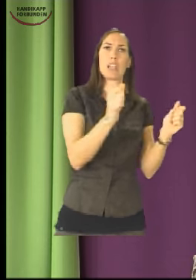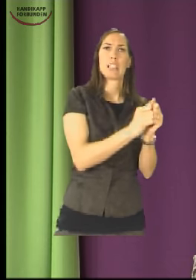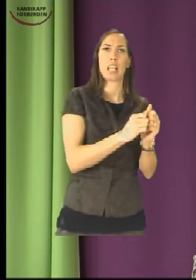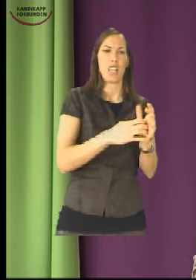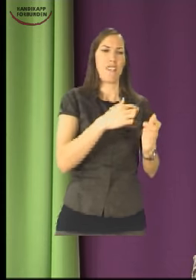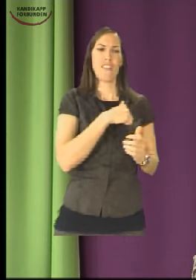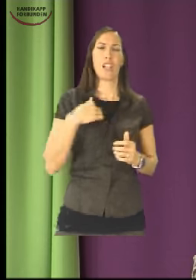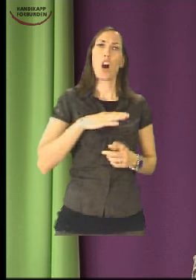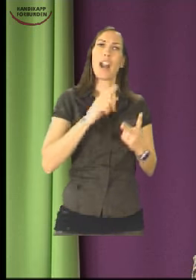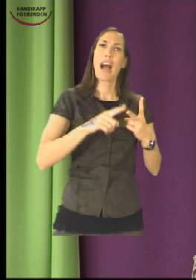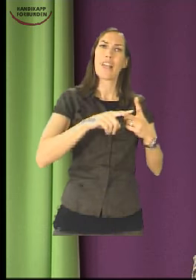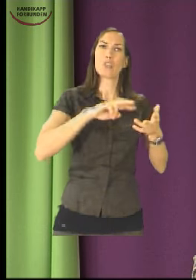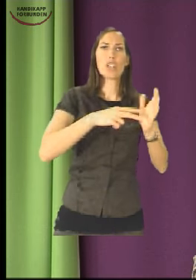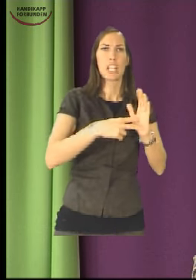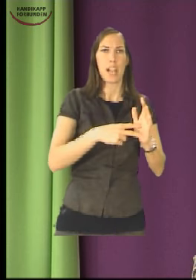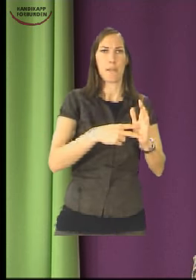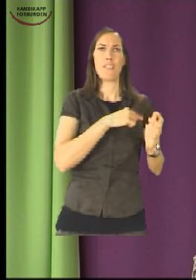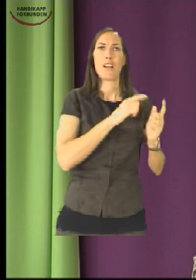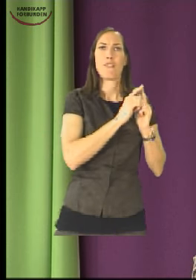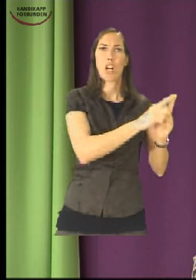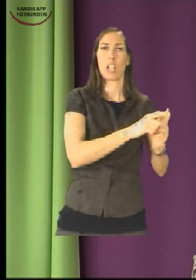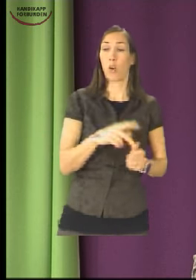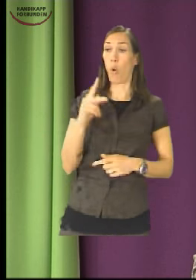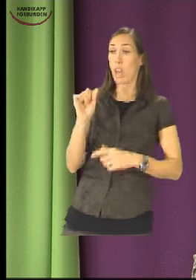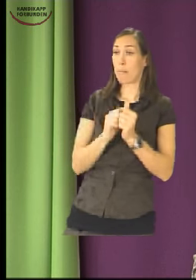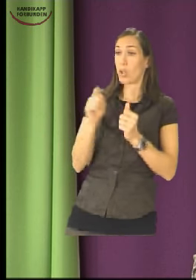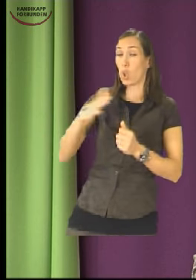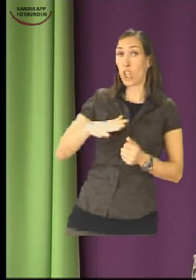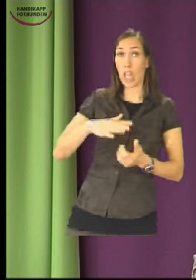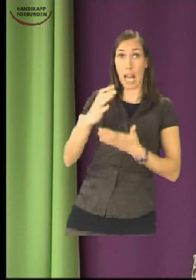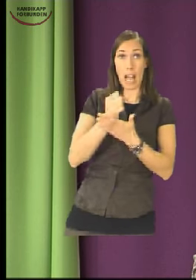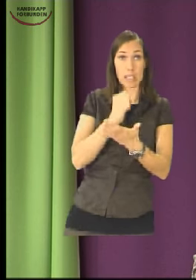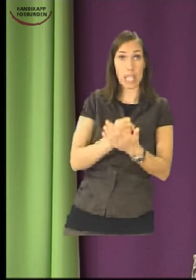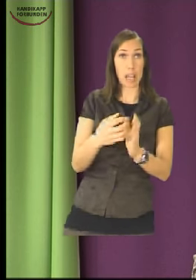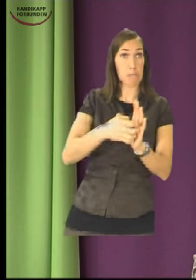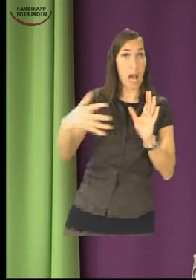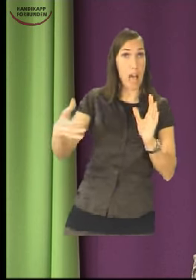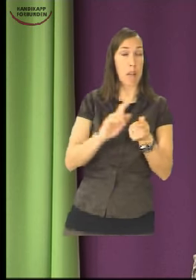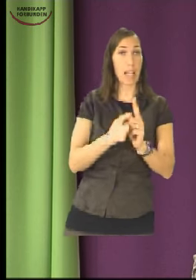helt annat system vi lever under. Och men vad tycker du om landstingen? Leder det till att det blir